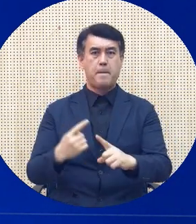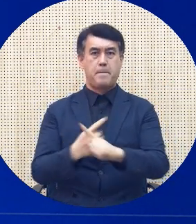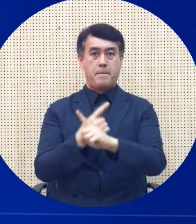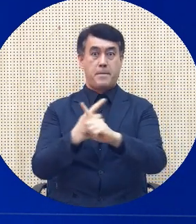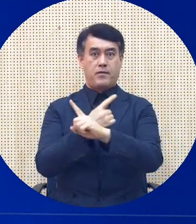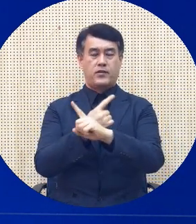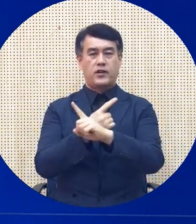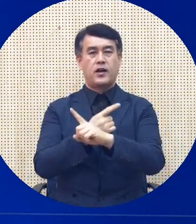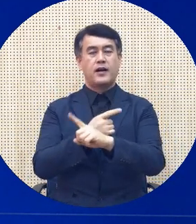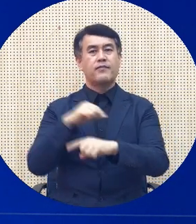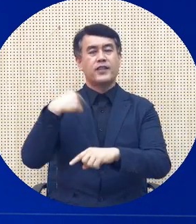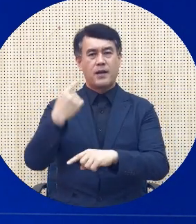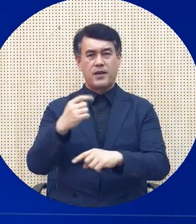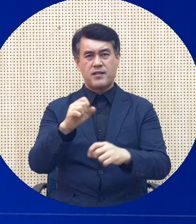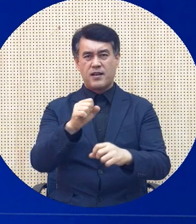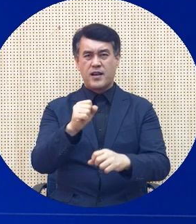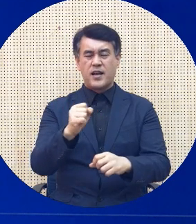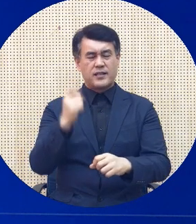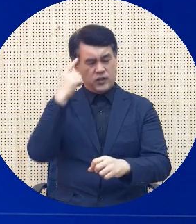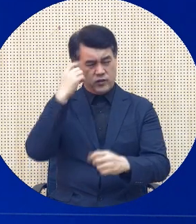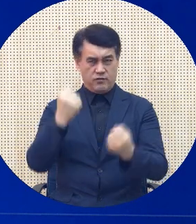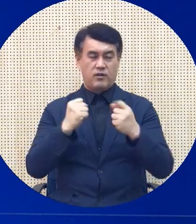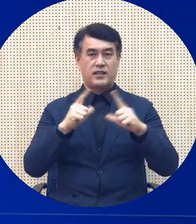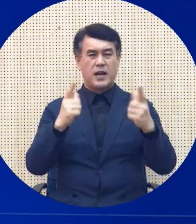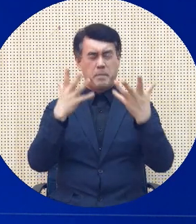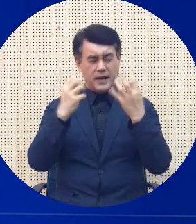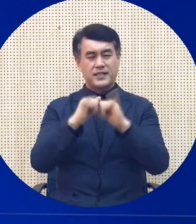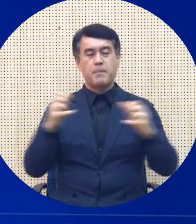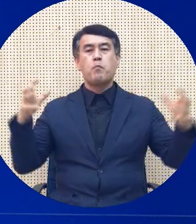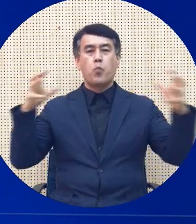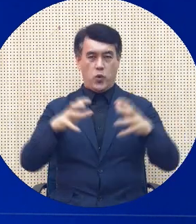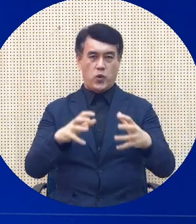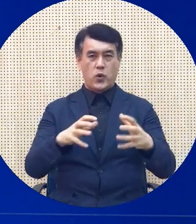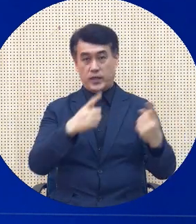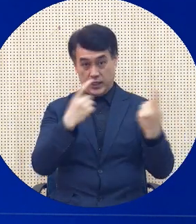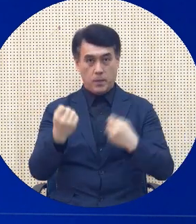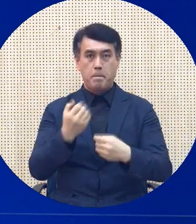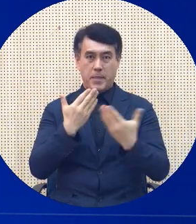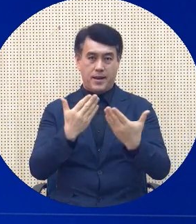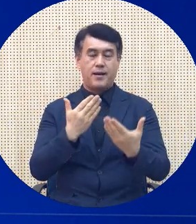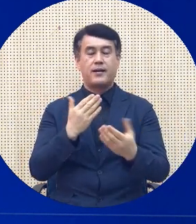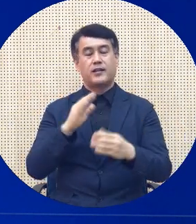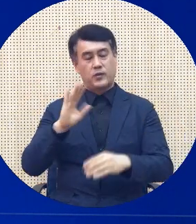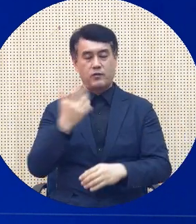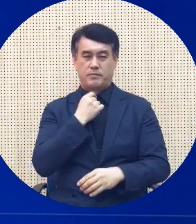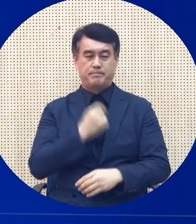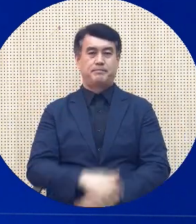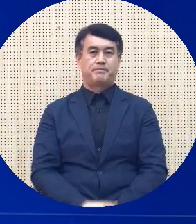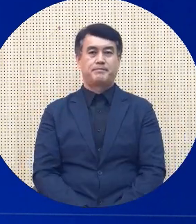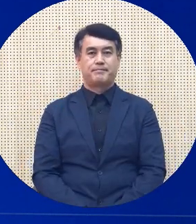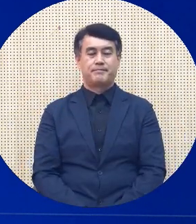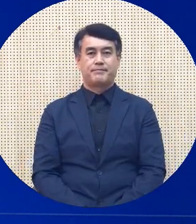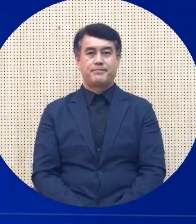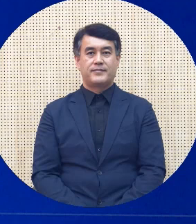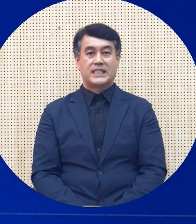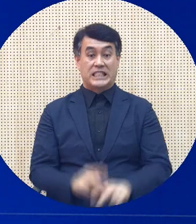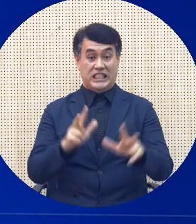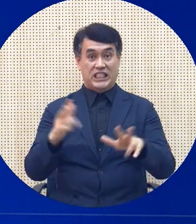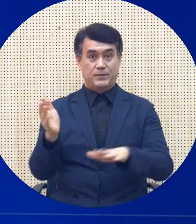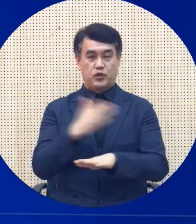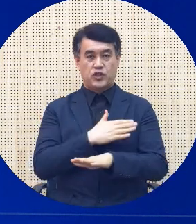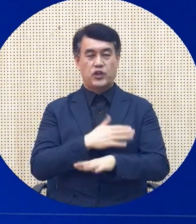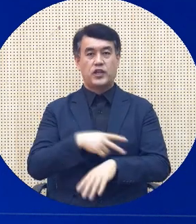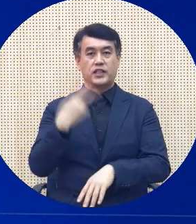다음에는 정신건강의 날을 많은 분들이 함께 기념하는 그런 날이 오기를 기대해 보겠습니다. 네, 그럼